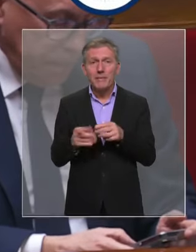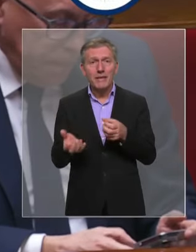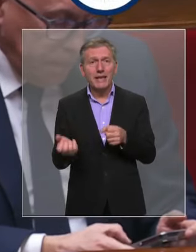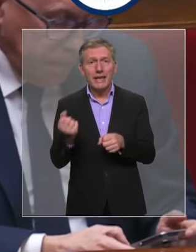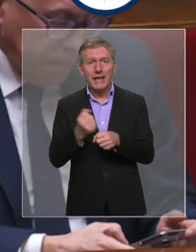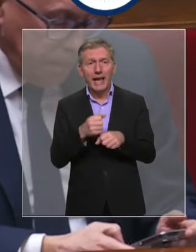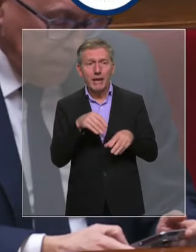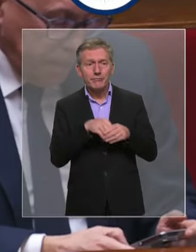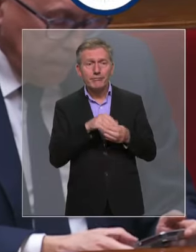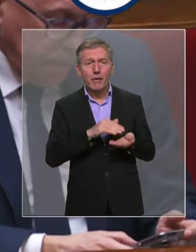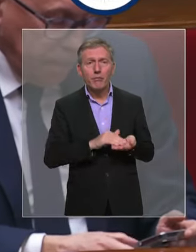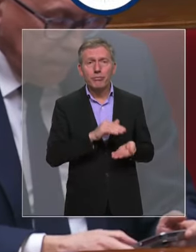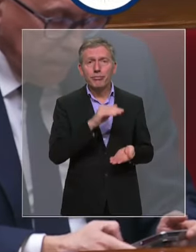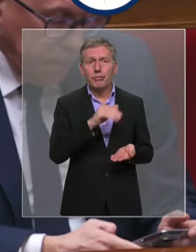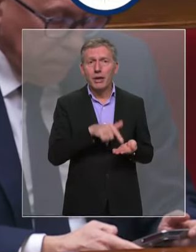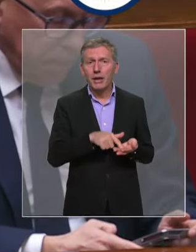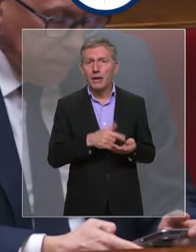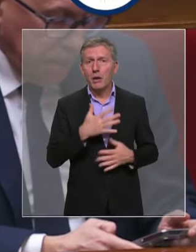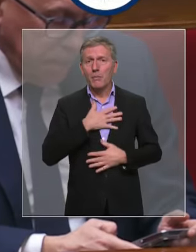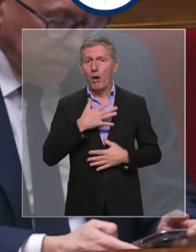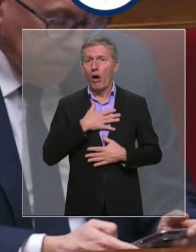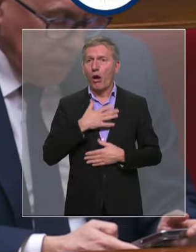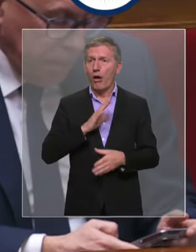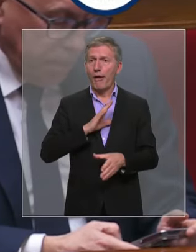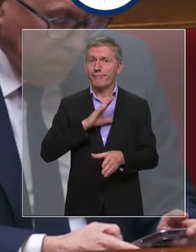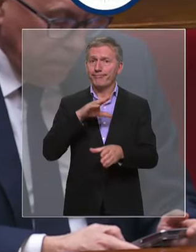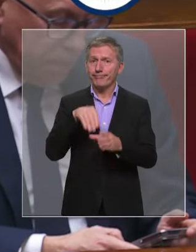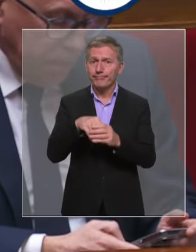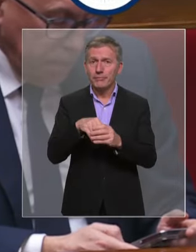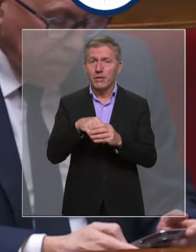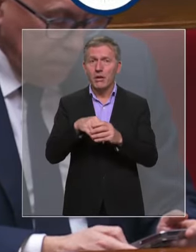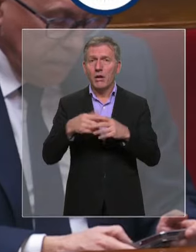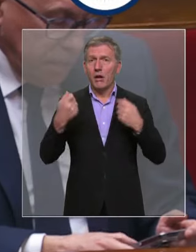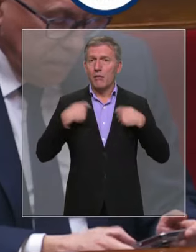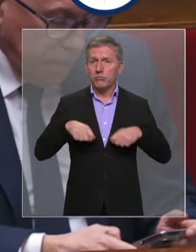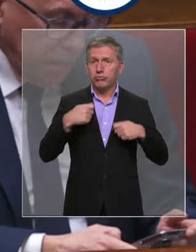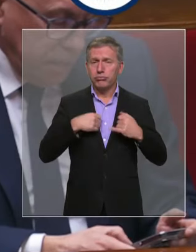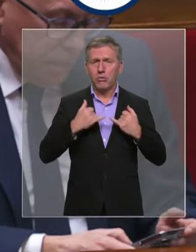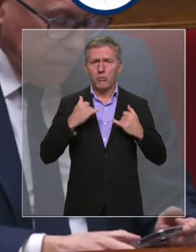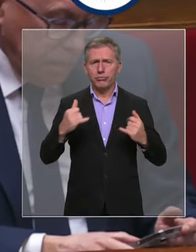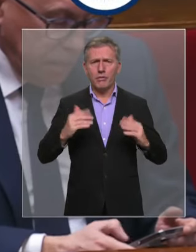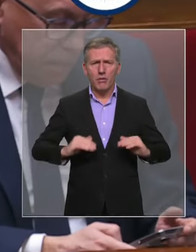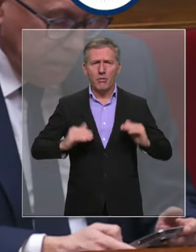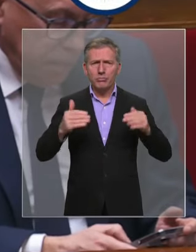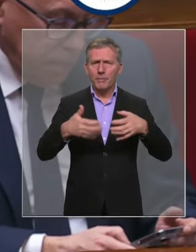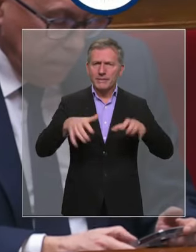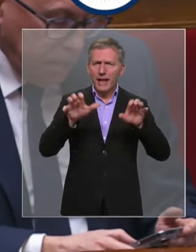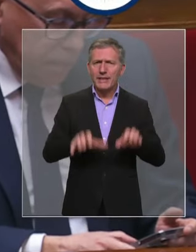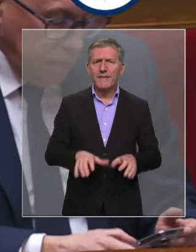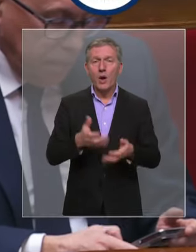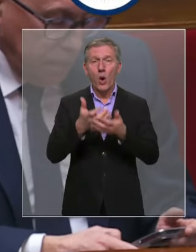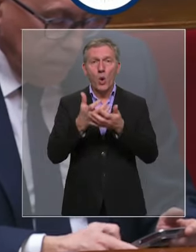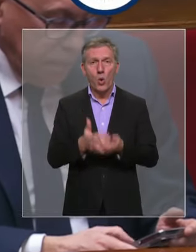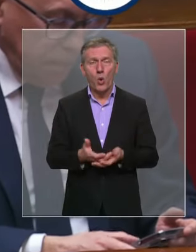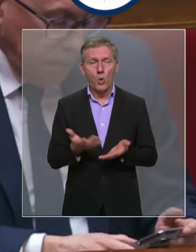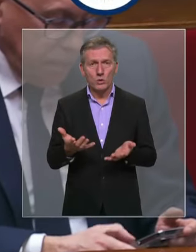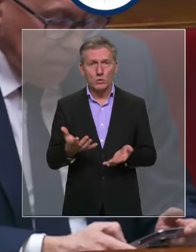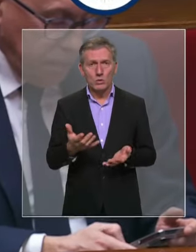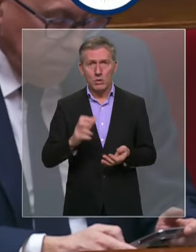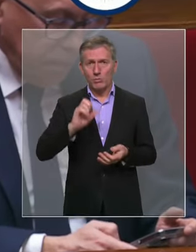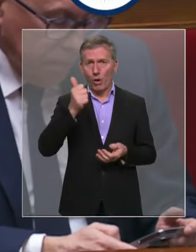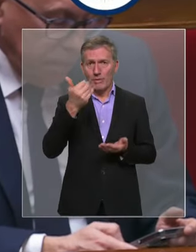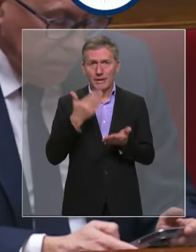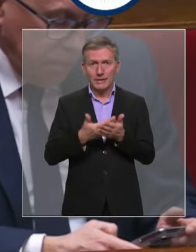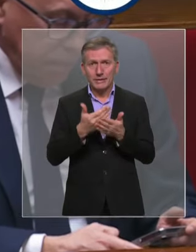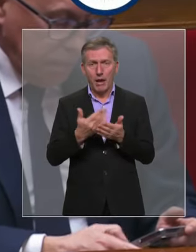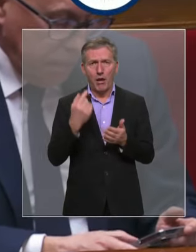un petit bas de laine, soient frileux à l'idée de s'engager dans une démarche coûteuse et lourde au plan administratif. Cette première tendance doit